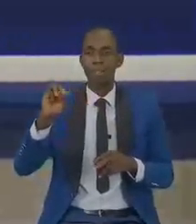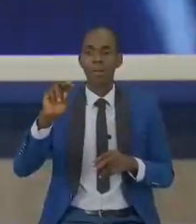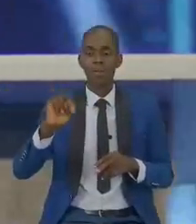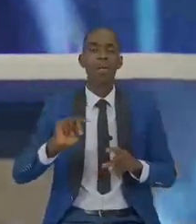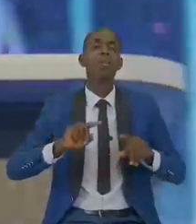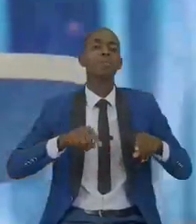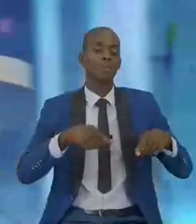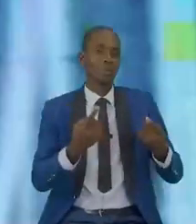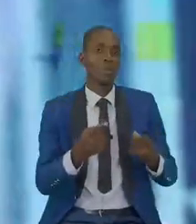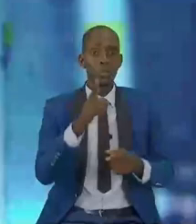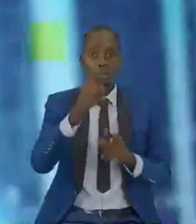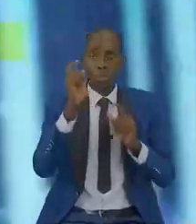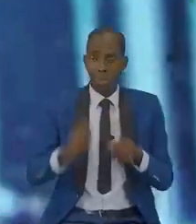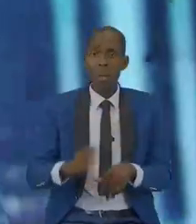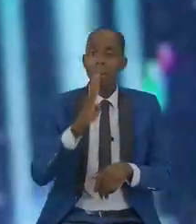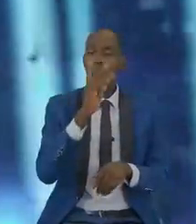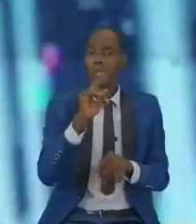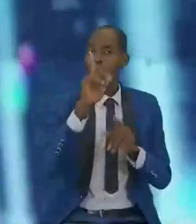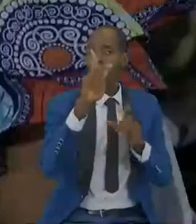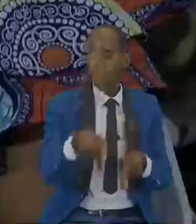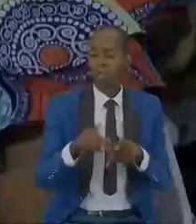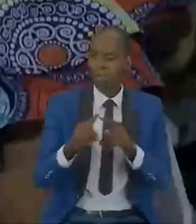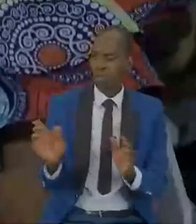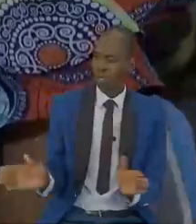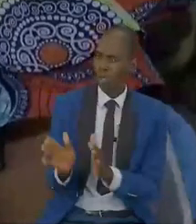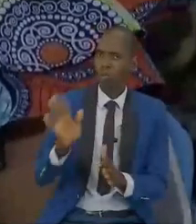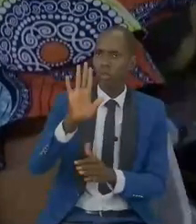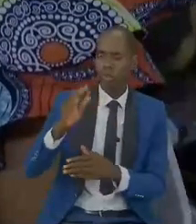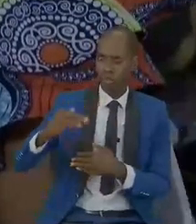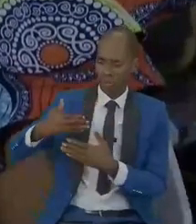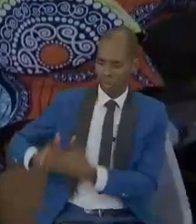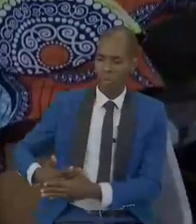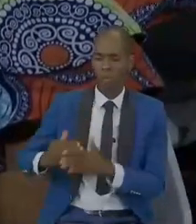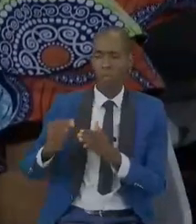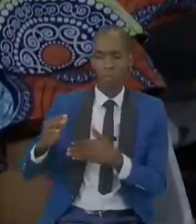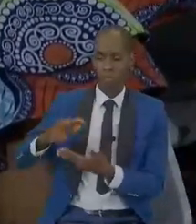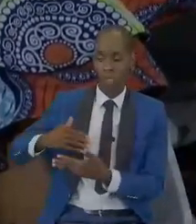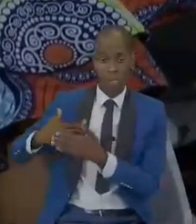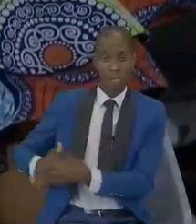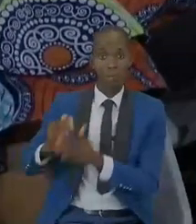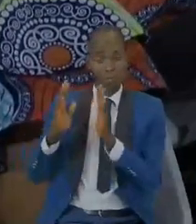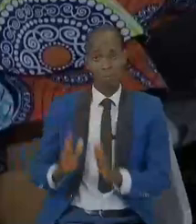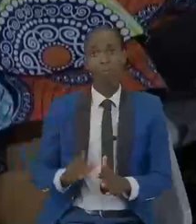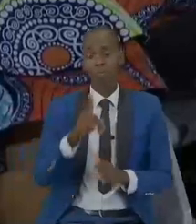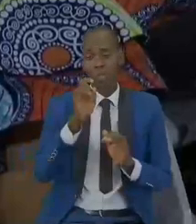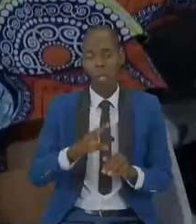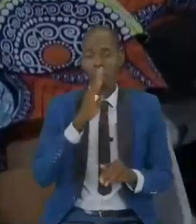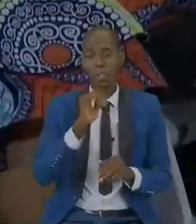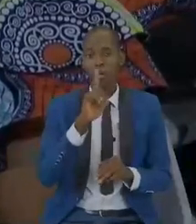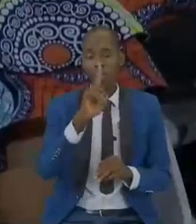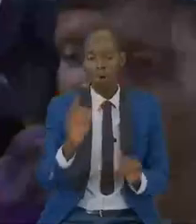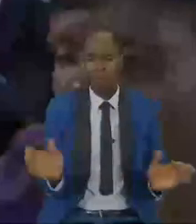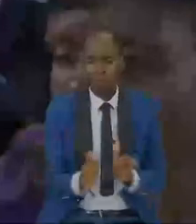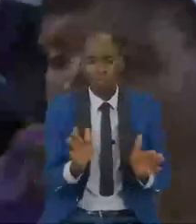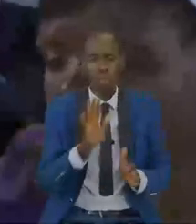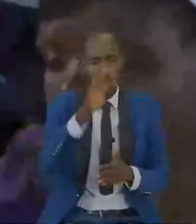il descendit. Tu peux être un encouragement à un voisin là-bas, un encouragement à ta femme,